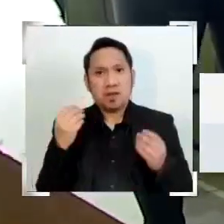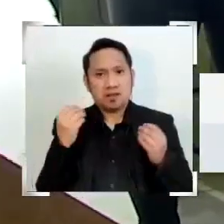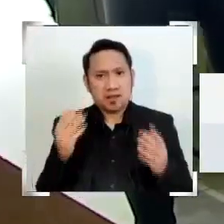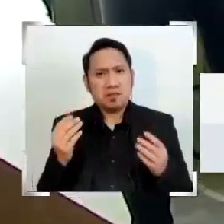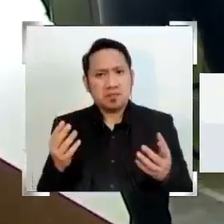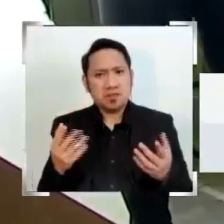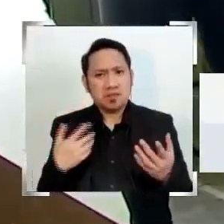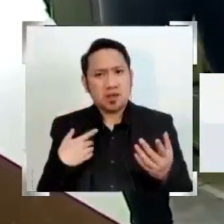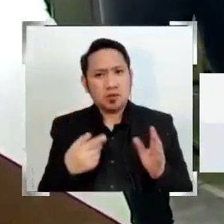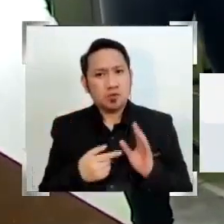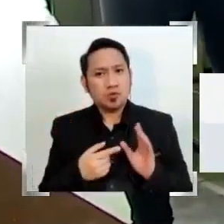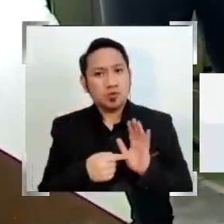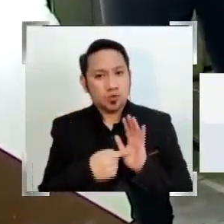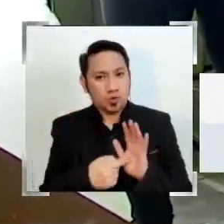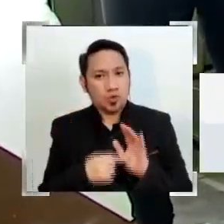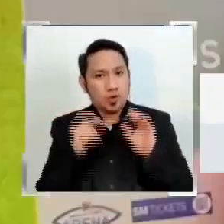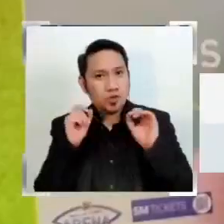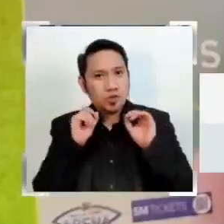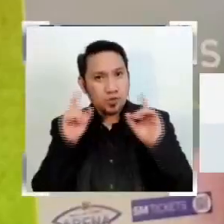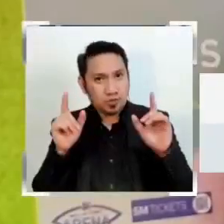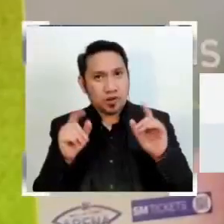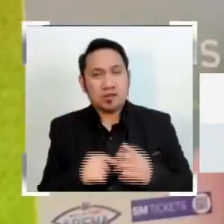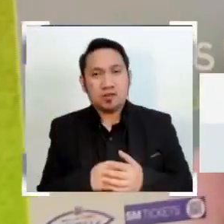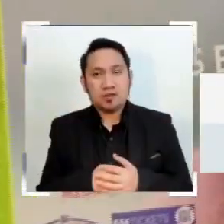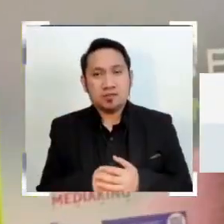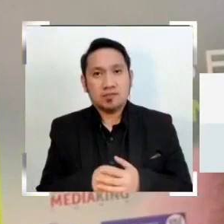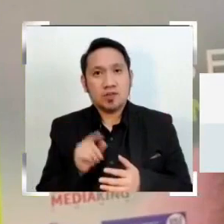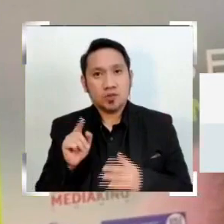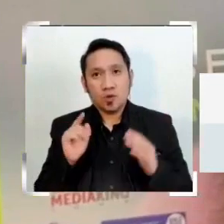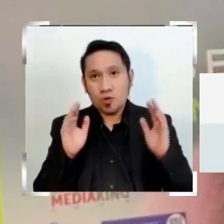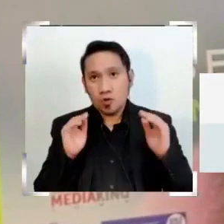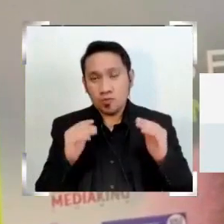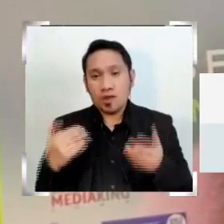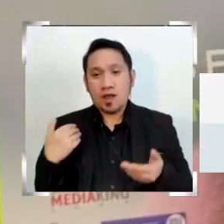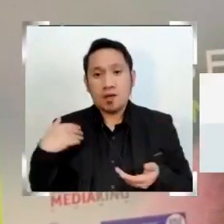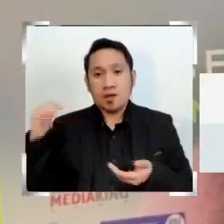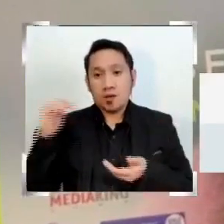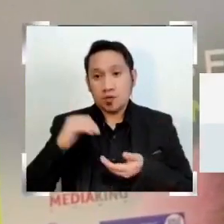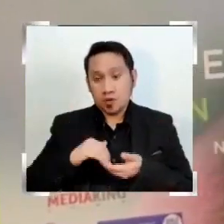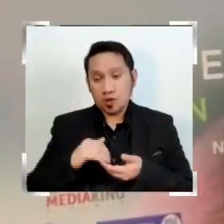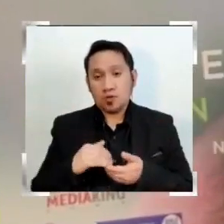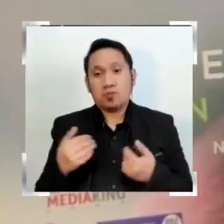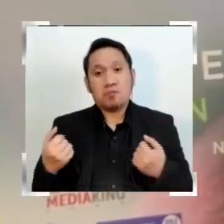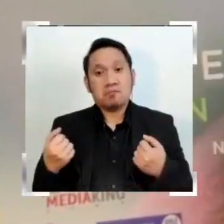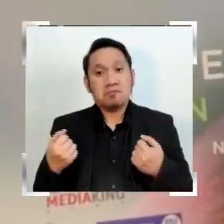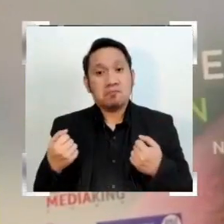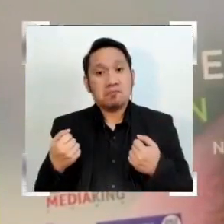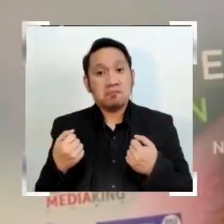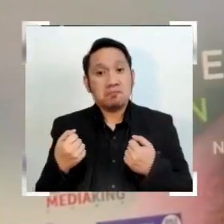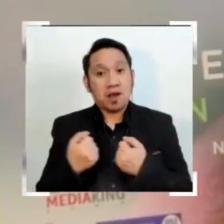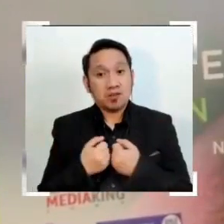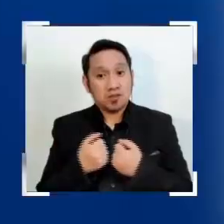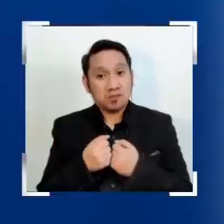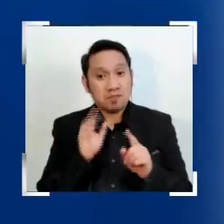kanyang Filipino fans. At umaasa si Makinyu na makakakolab ang Filipino boxing icon na si Manny Pacquiao.